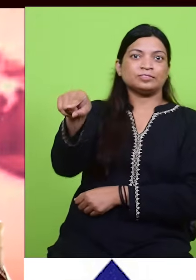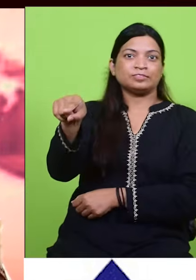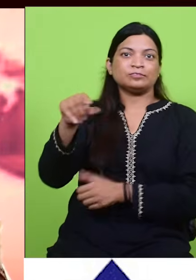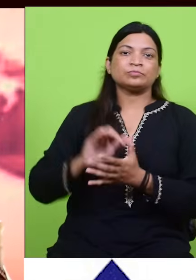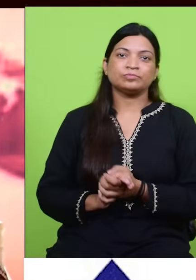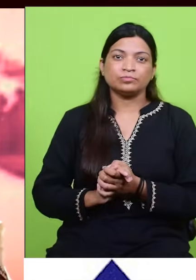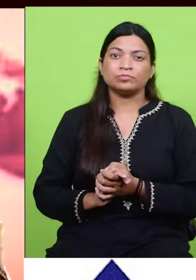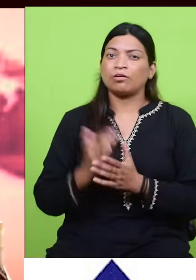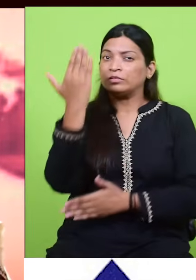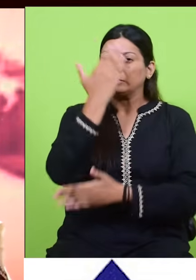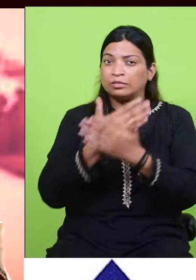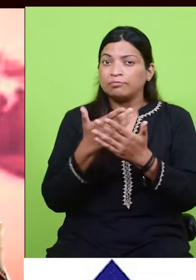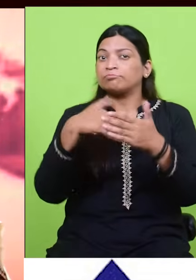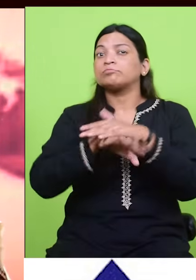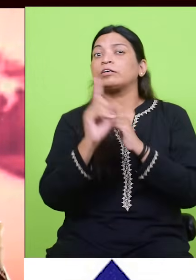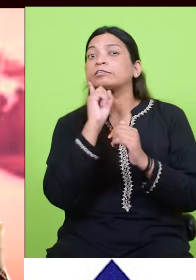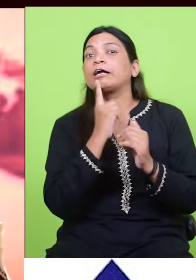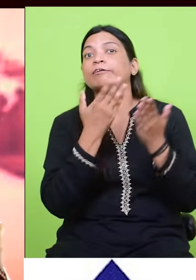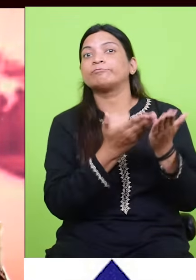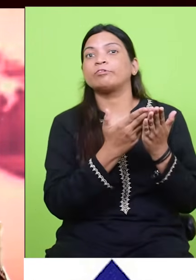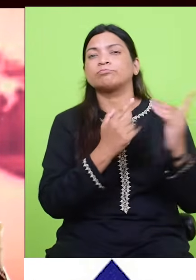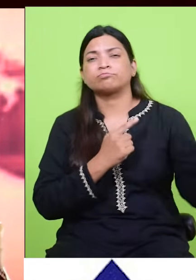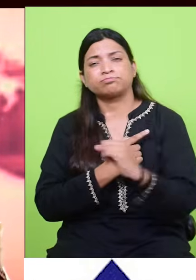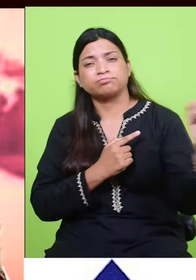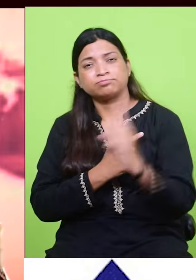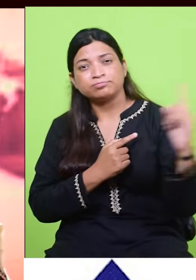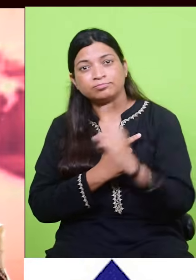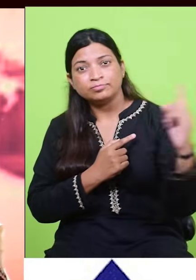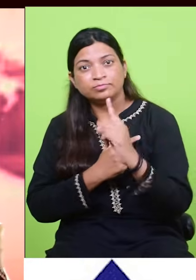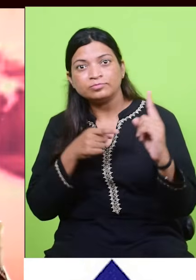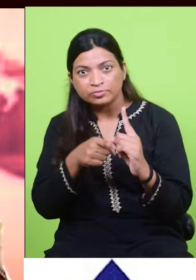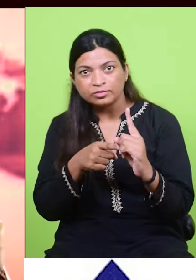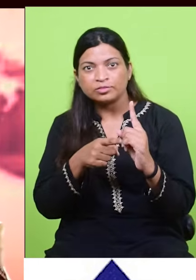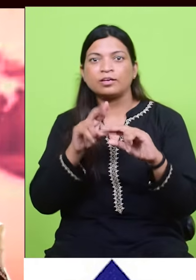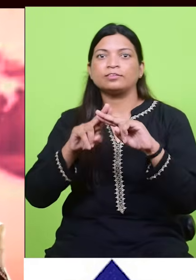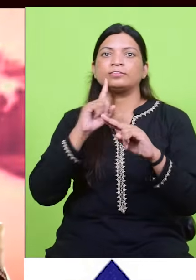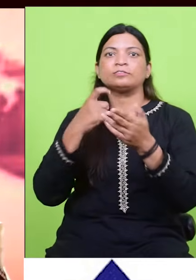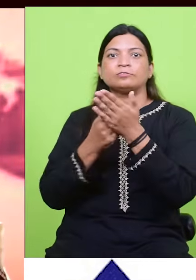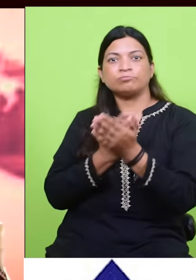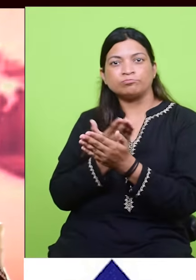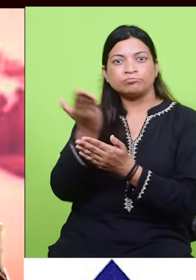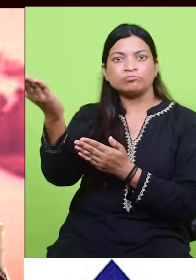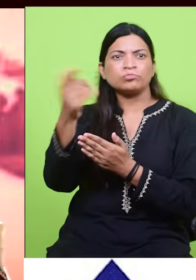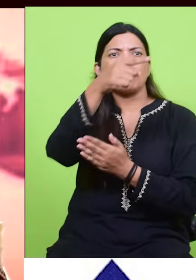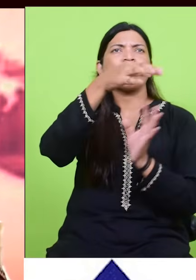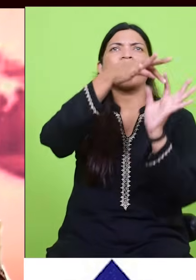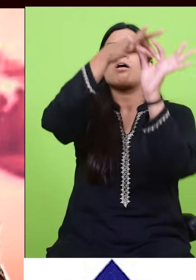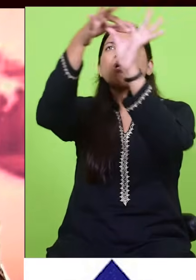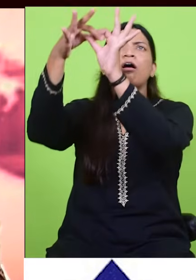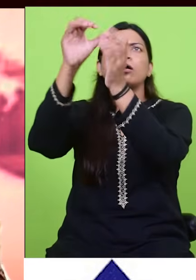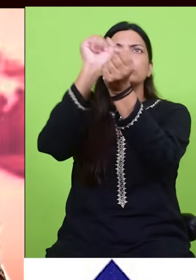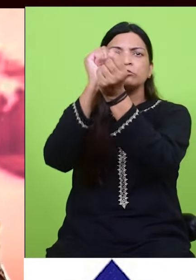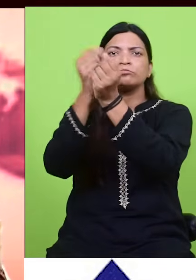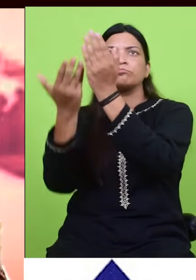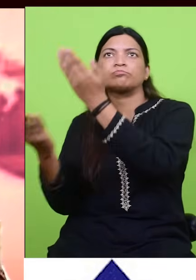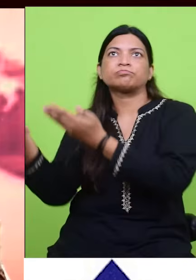बधिर बहुदिव्यांग व्यक्ति आते हैं और सांकेतिक भाषा हाव भाव में 0 पर अपनी FIR कर सकते हैं। फिर वो संबंधित